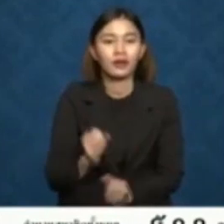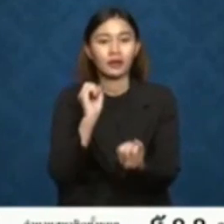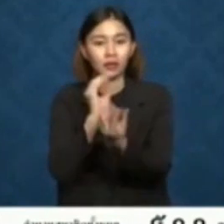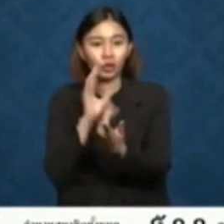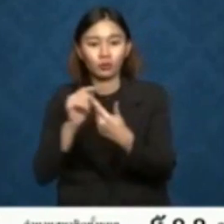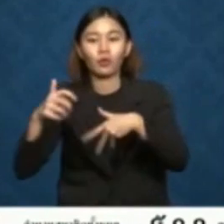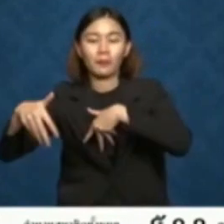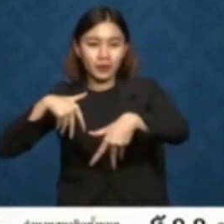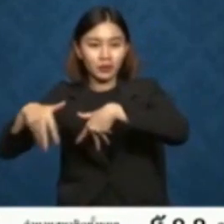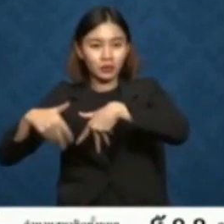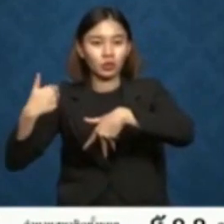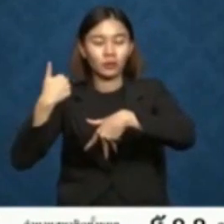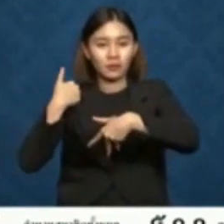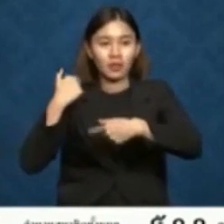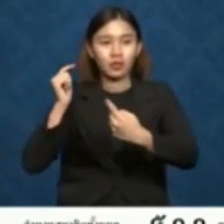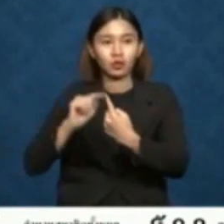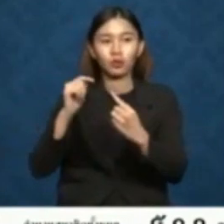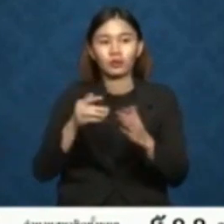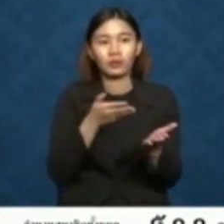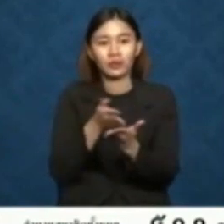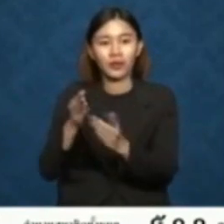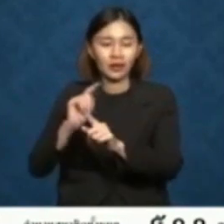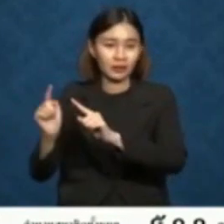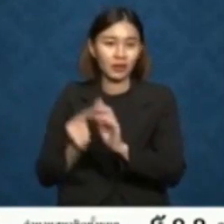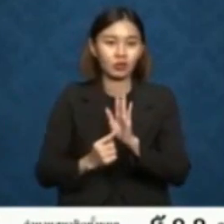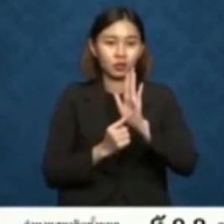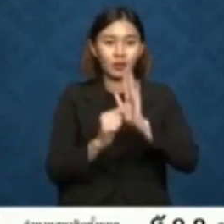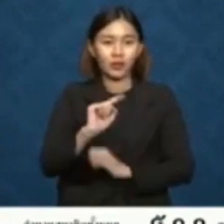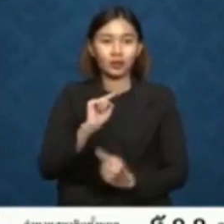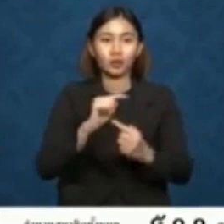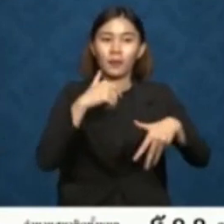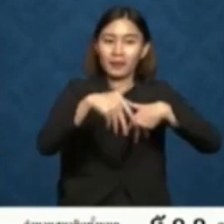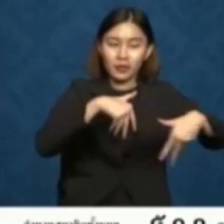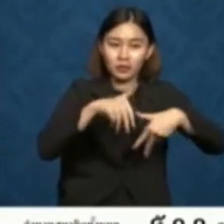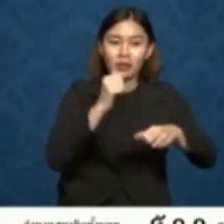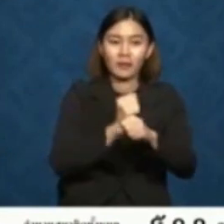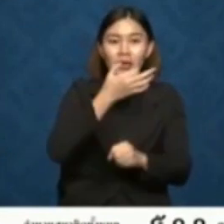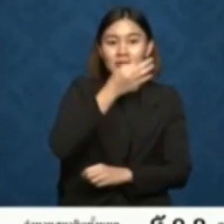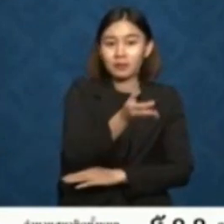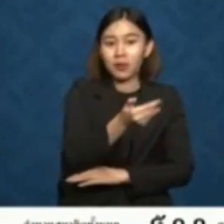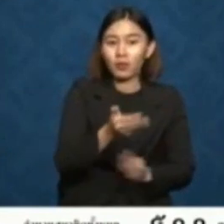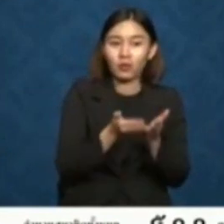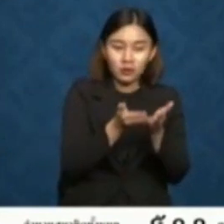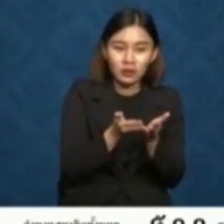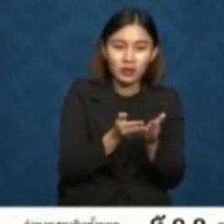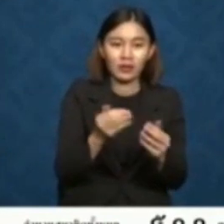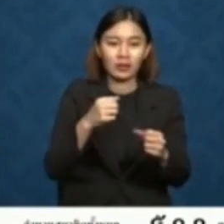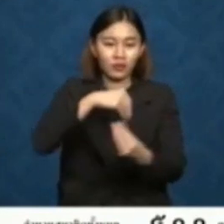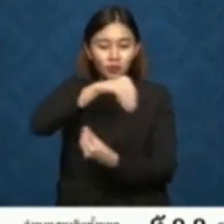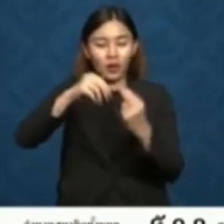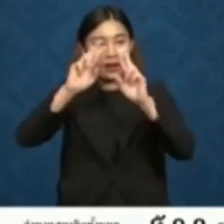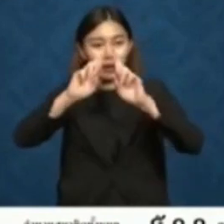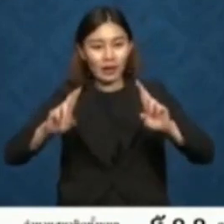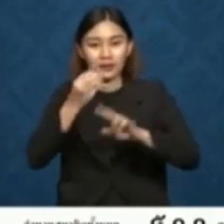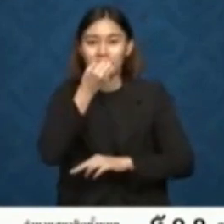าได้นะครับแต่ยังส่งผลกระทบต่อประชาชนในหลายๆด้านครับเช่นพี่น้องประชาชนที่ทำอาชีพประมง